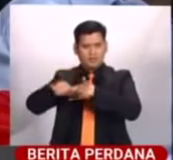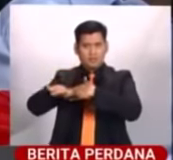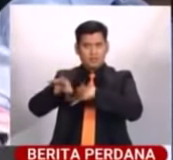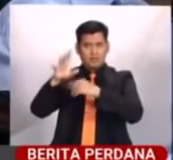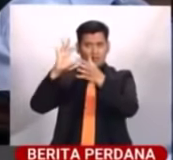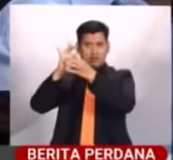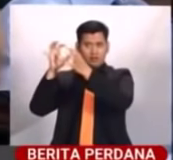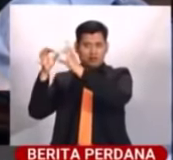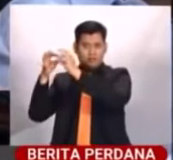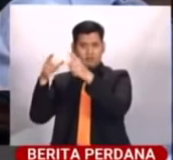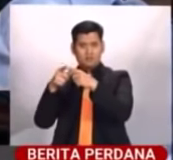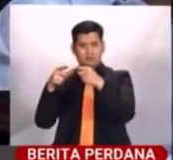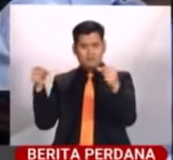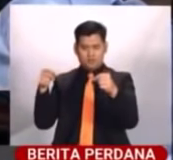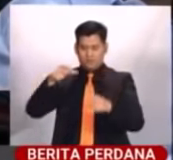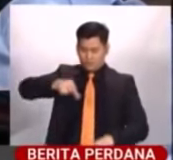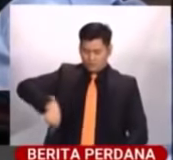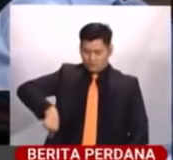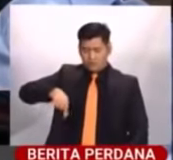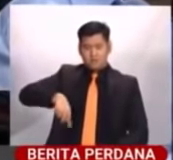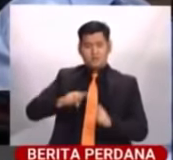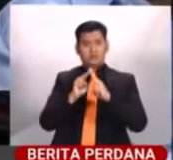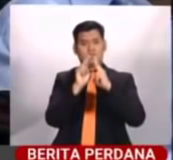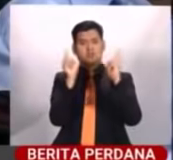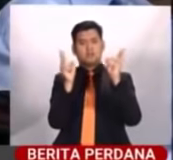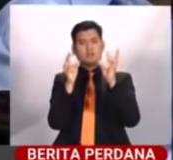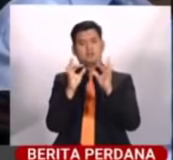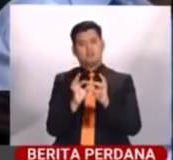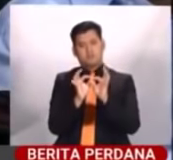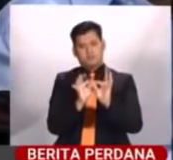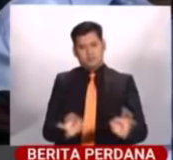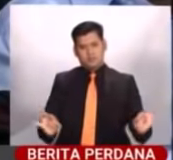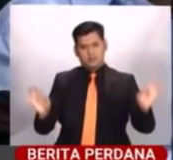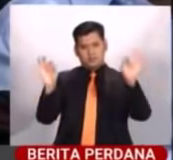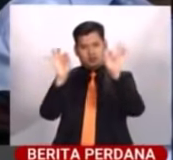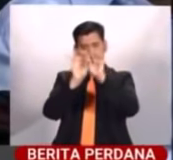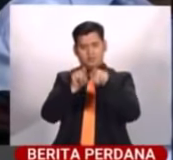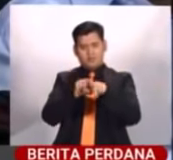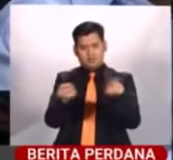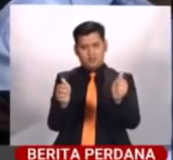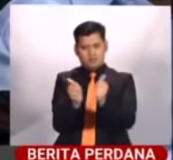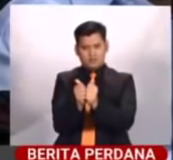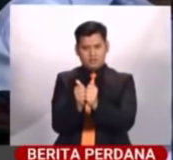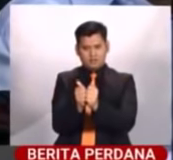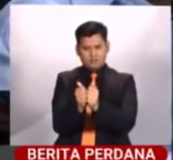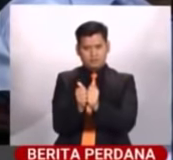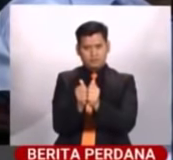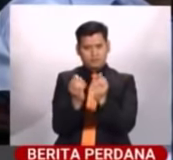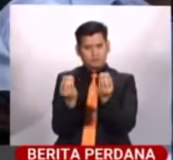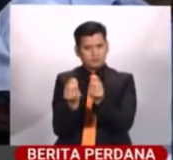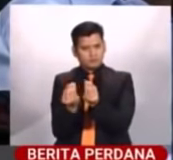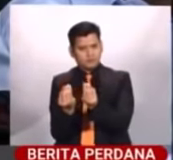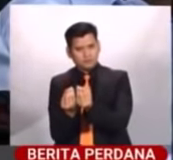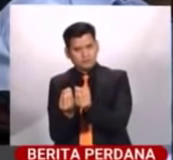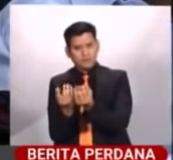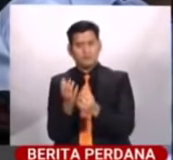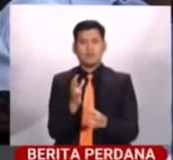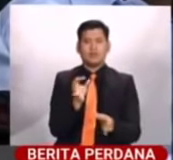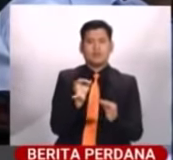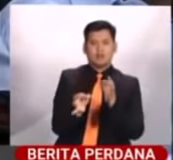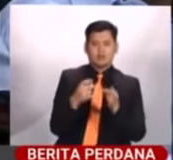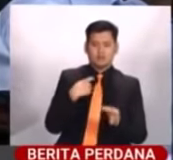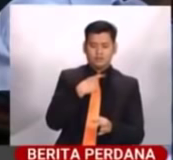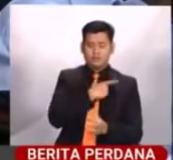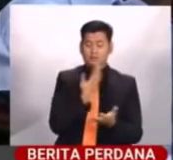as I said, quality is also important than quantity. We need to, kalau